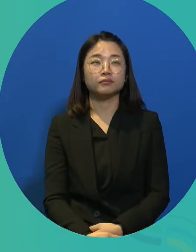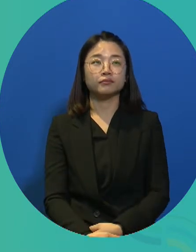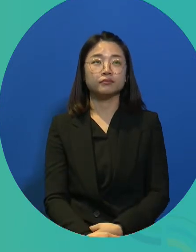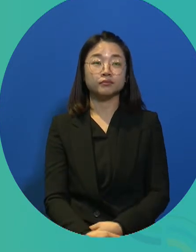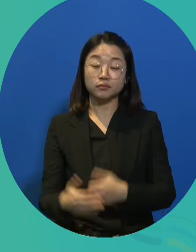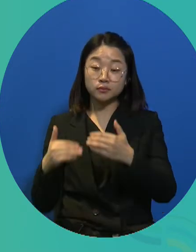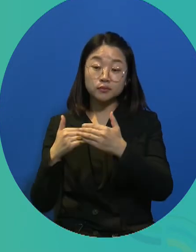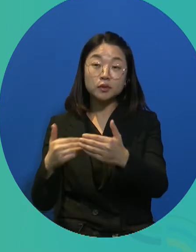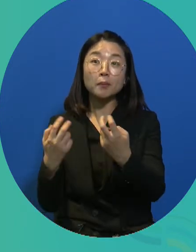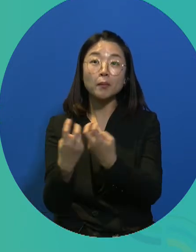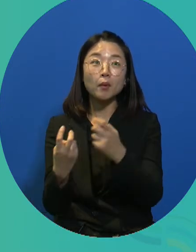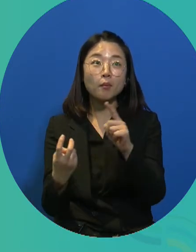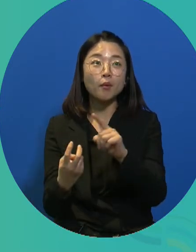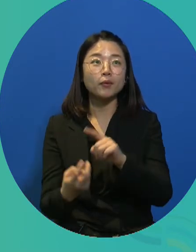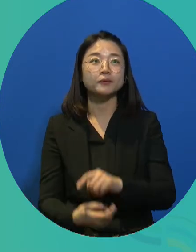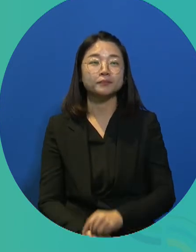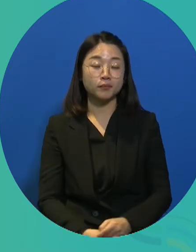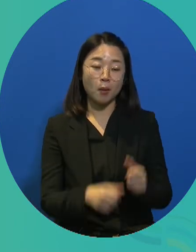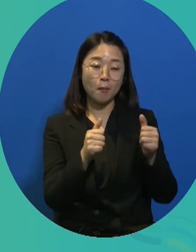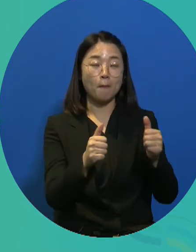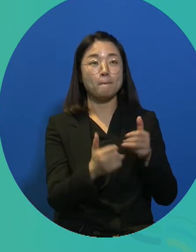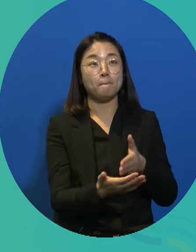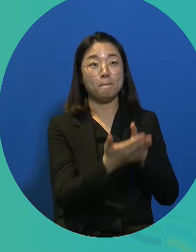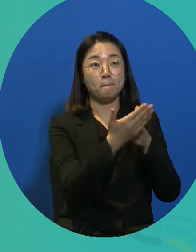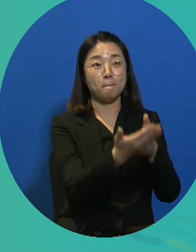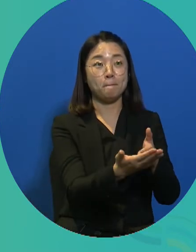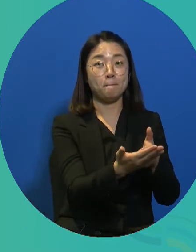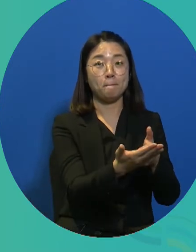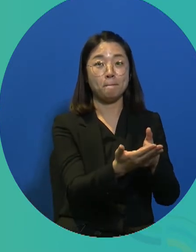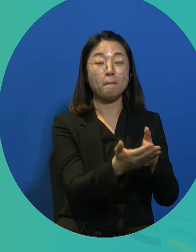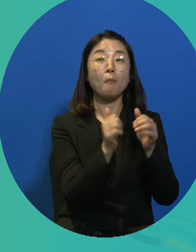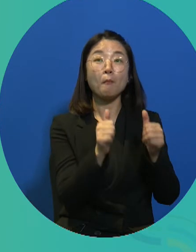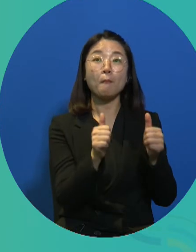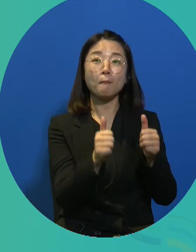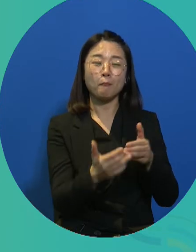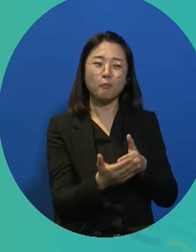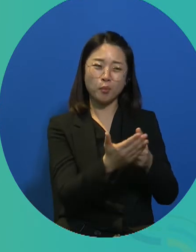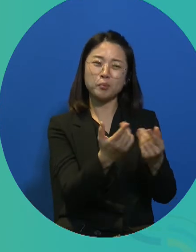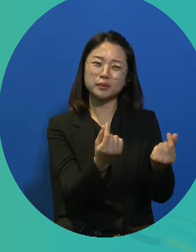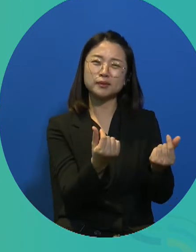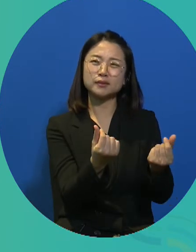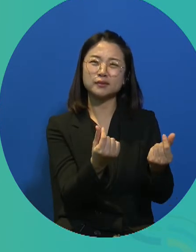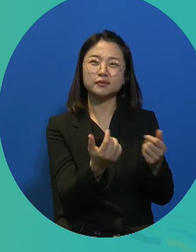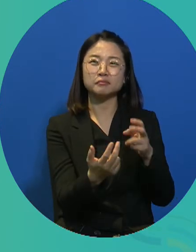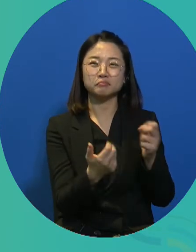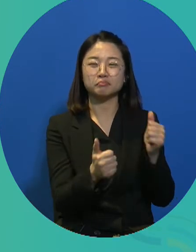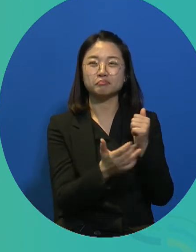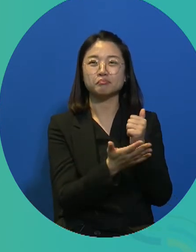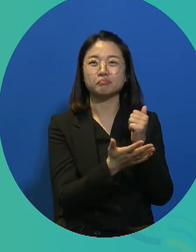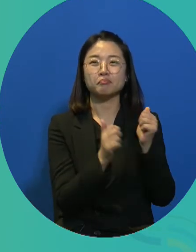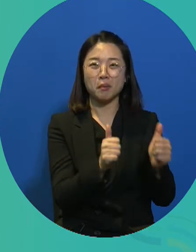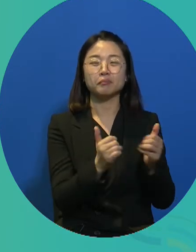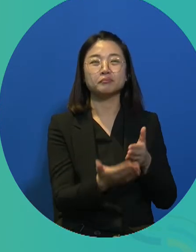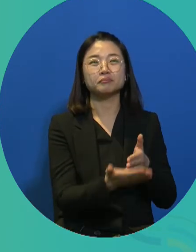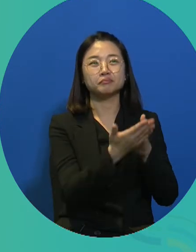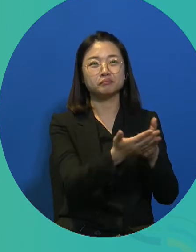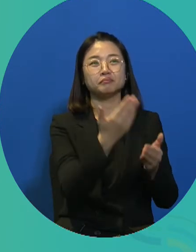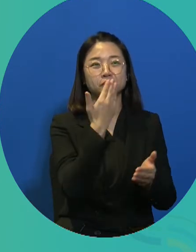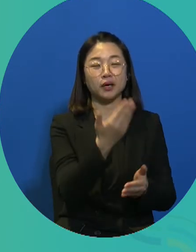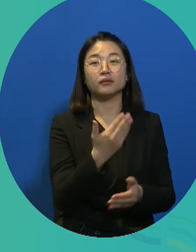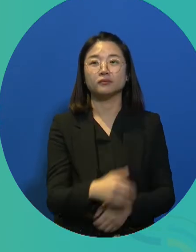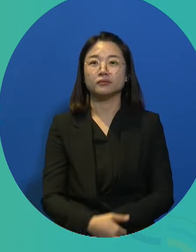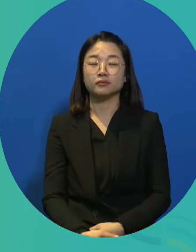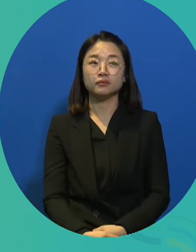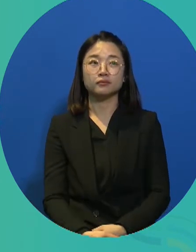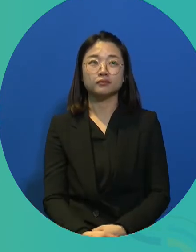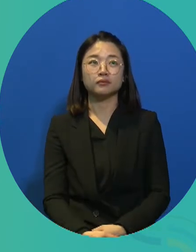진정 절차는 준사법 절차로 일종의 소송 절차와 비슷하게 진행이 됩니다. 그